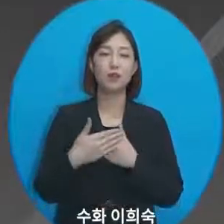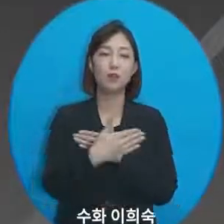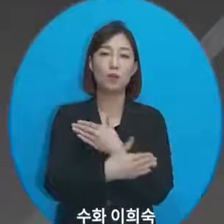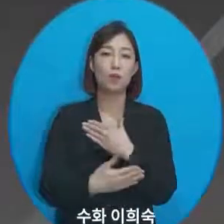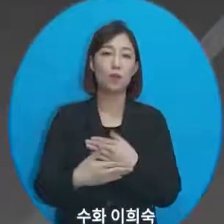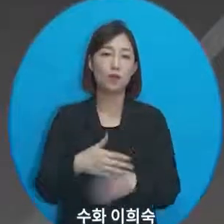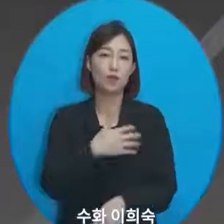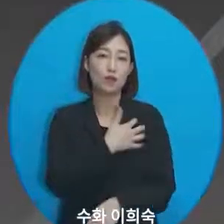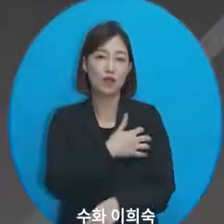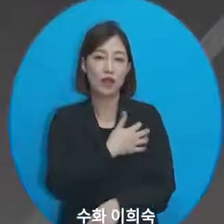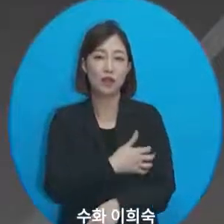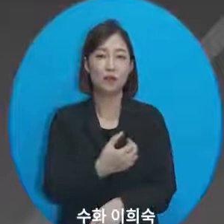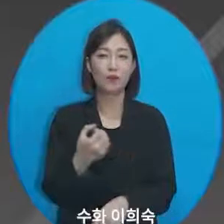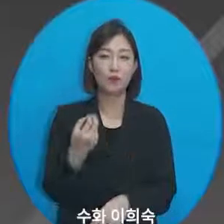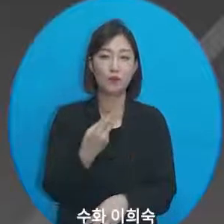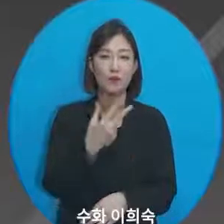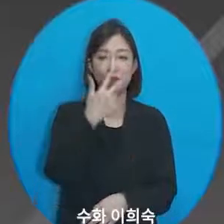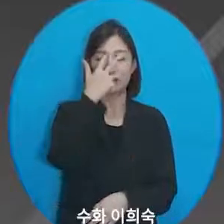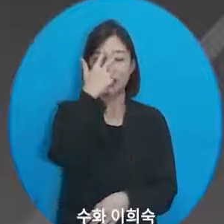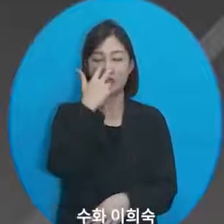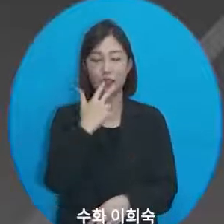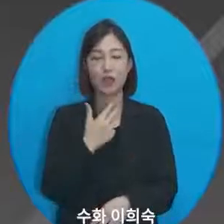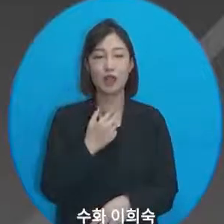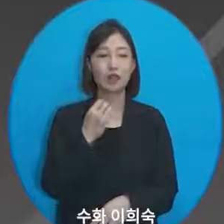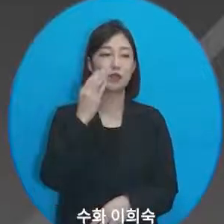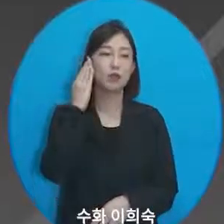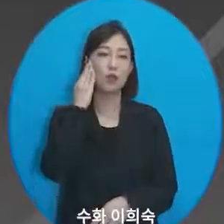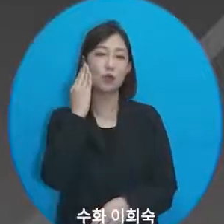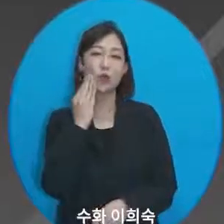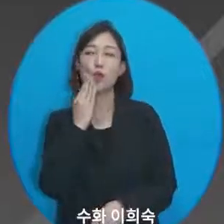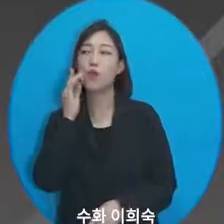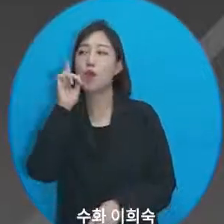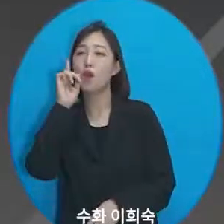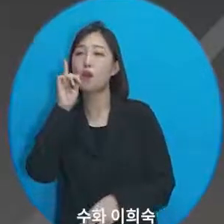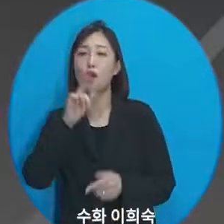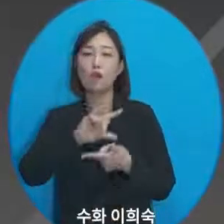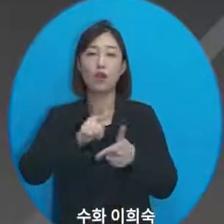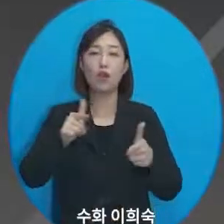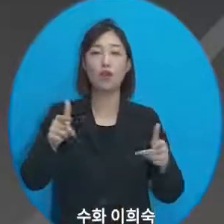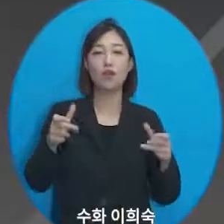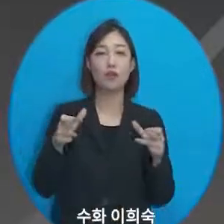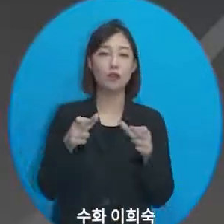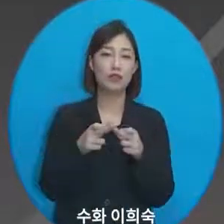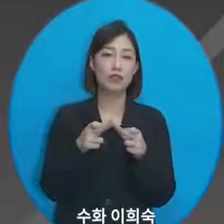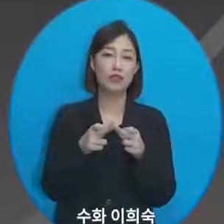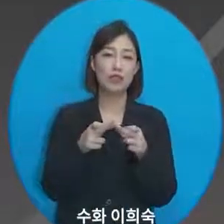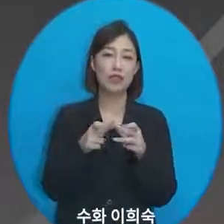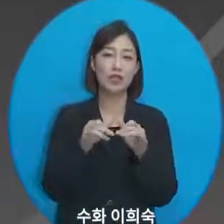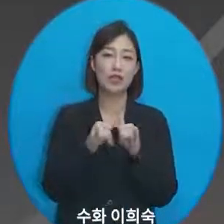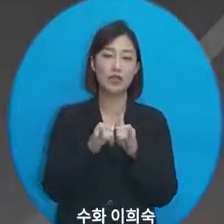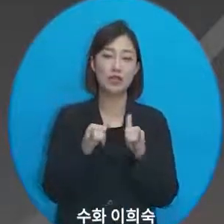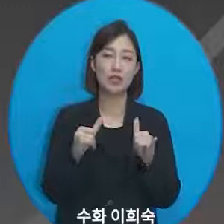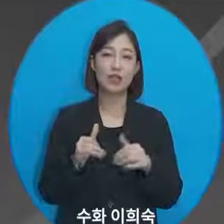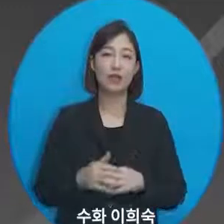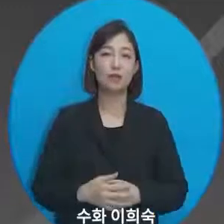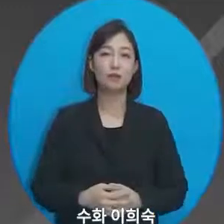신체적 불편함과 시각이나 청각, 언어, 바로 이제 이러한 감각 기능의 어떤 불편함들이